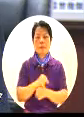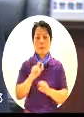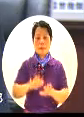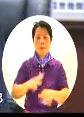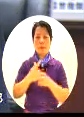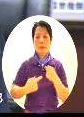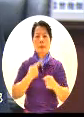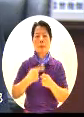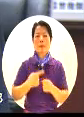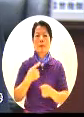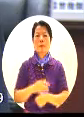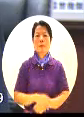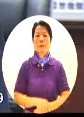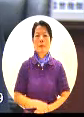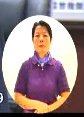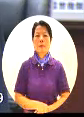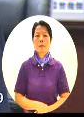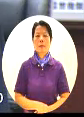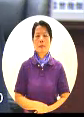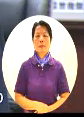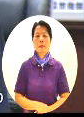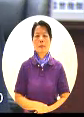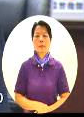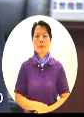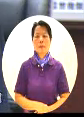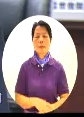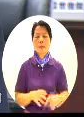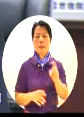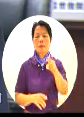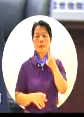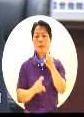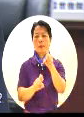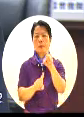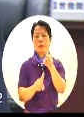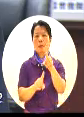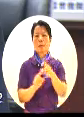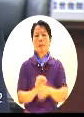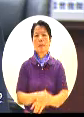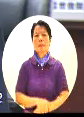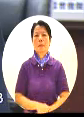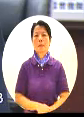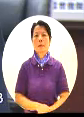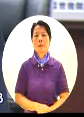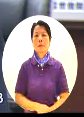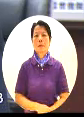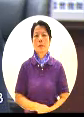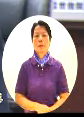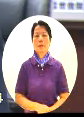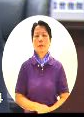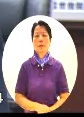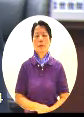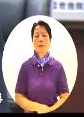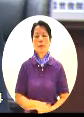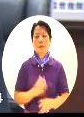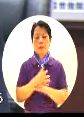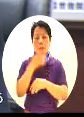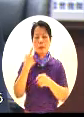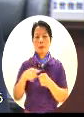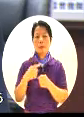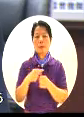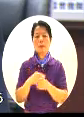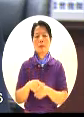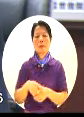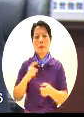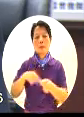哈，今年呢哈，那11月11日哈，过了一分钟，伊的营业额多